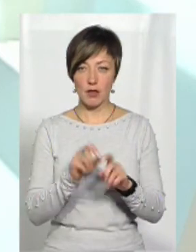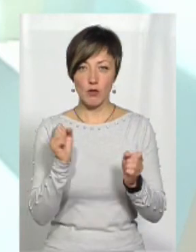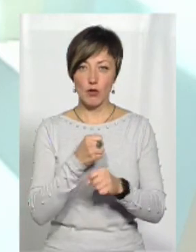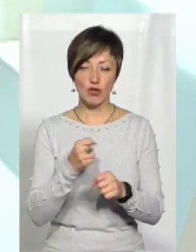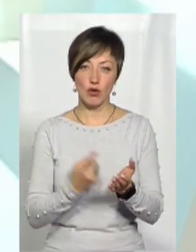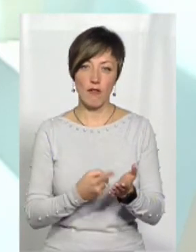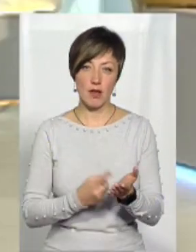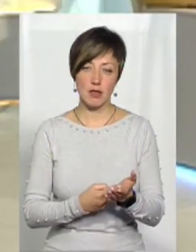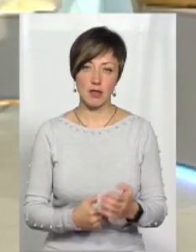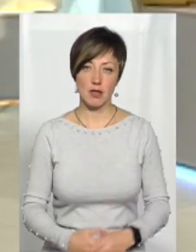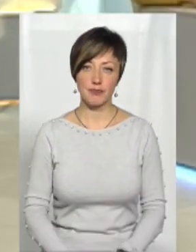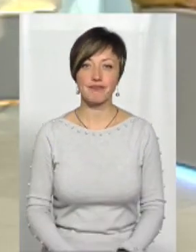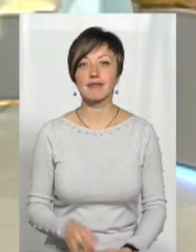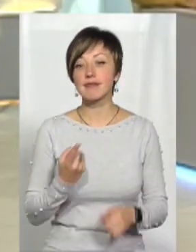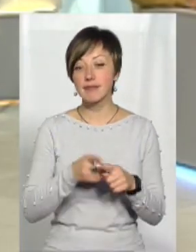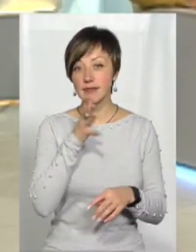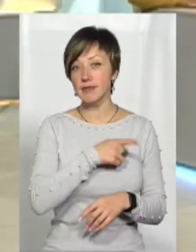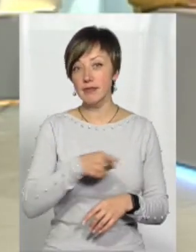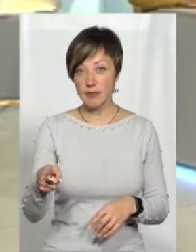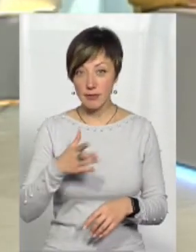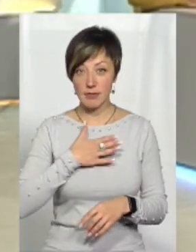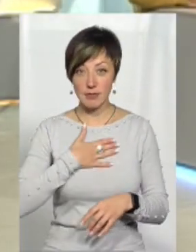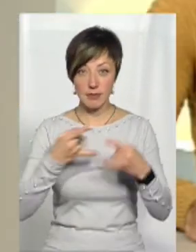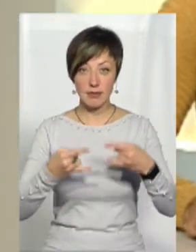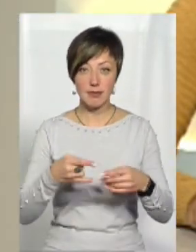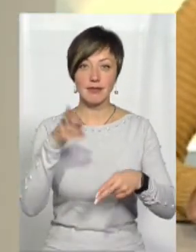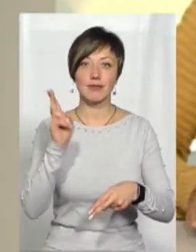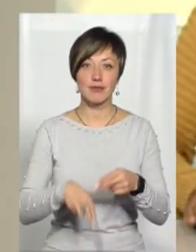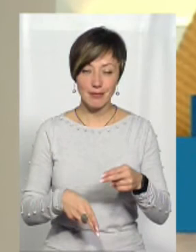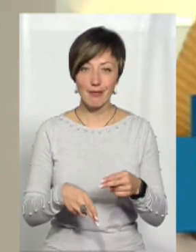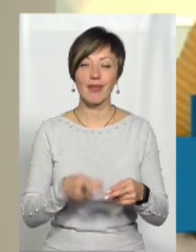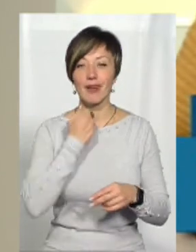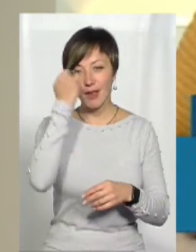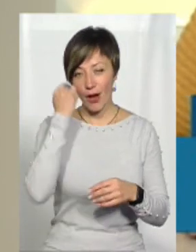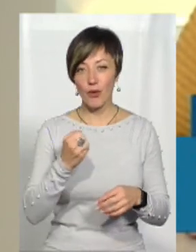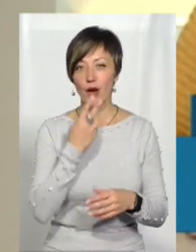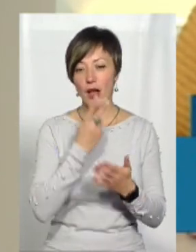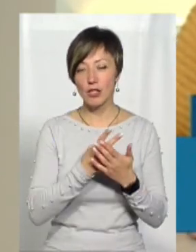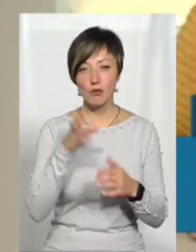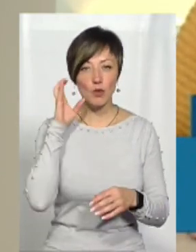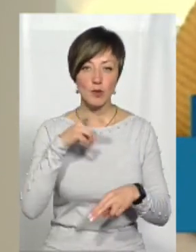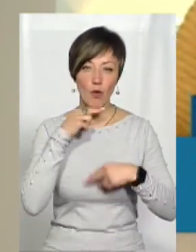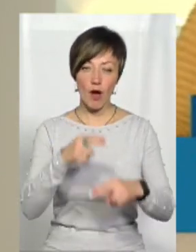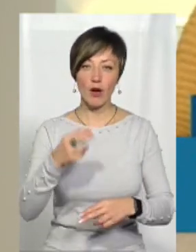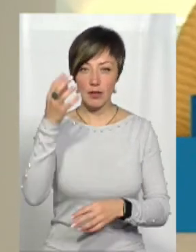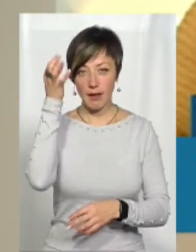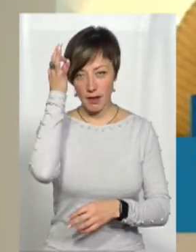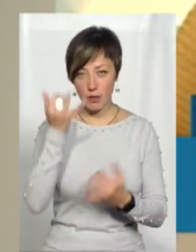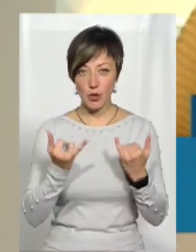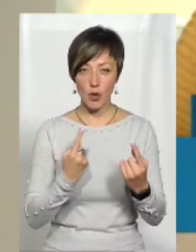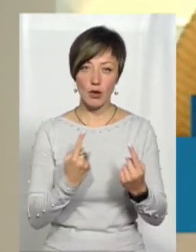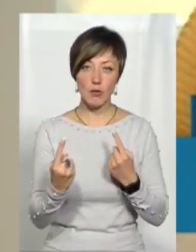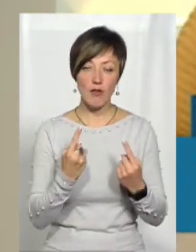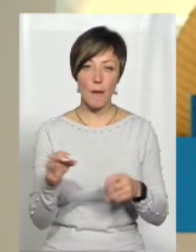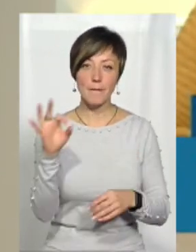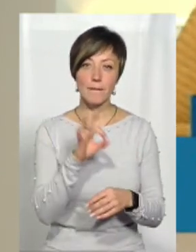можна нікому нічого довести. Дякую. На цьому час нашого етеру закінчився. Дякую нашим глядачам та слухачам за увагу. Нагадаю, що сьогодні ми